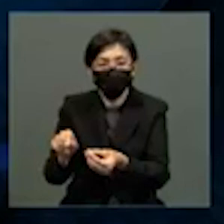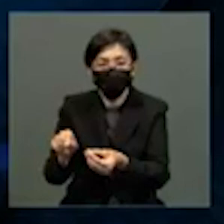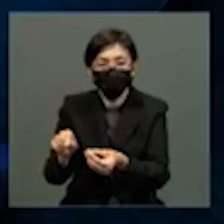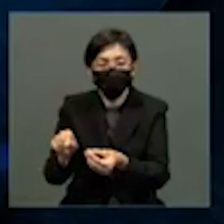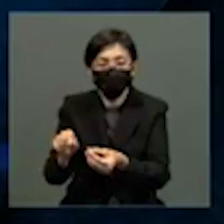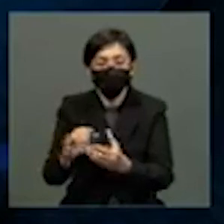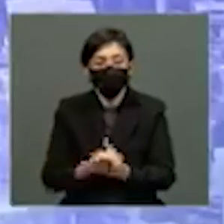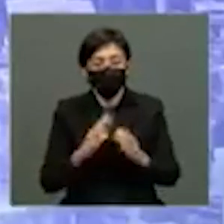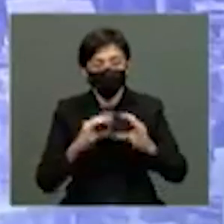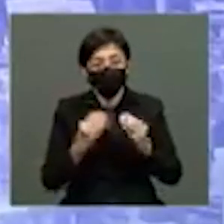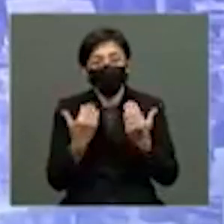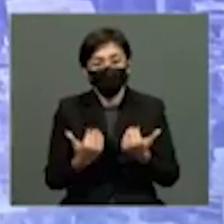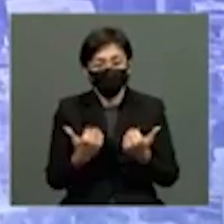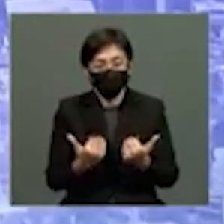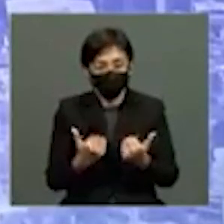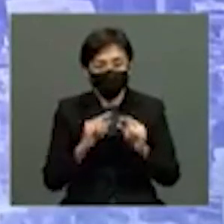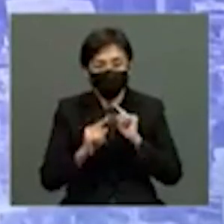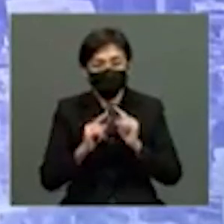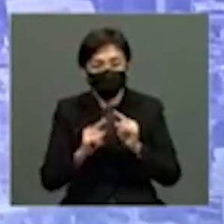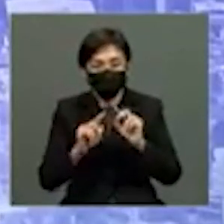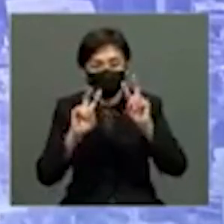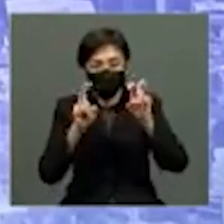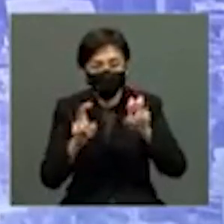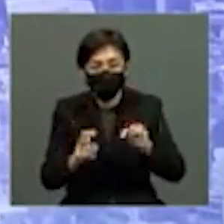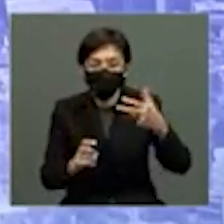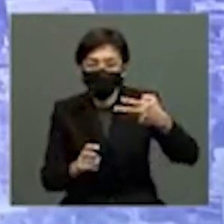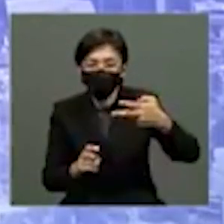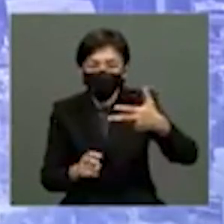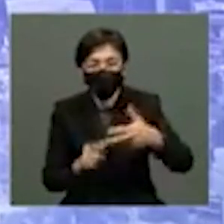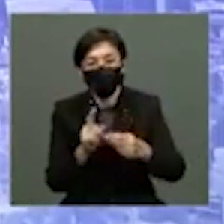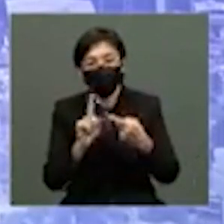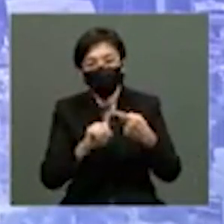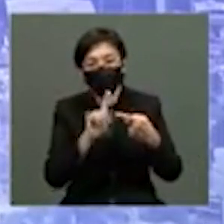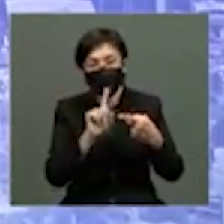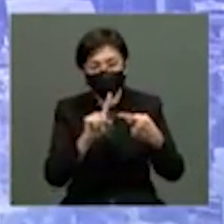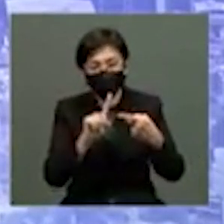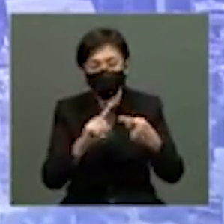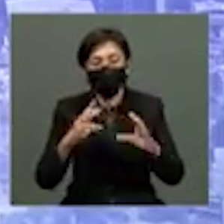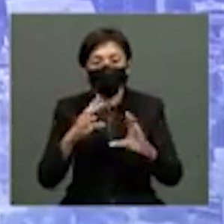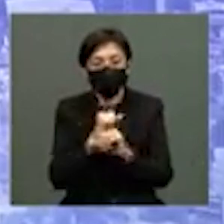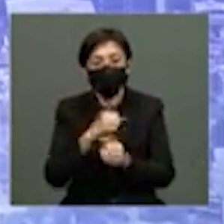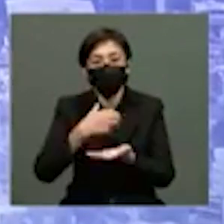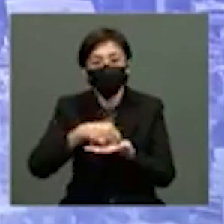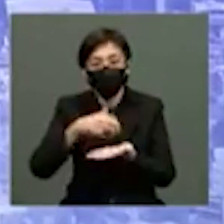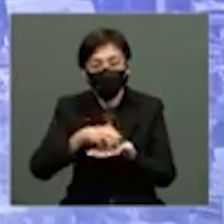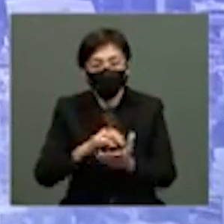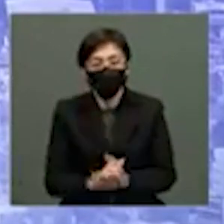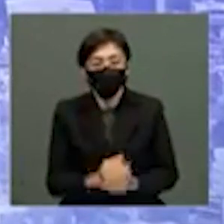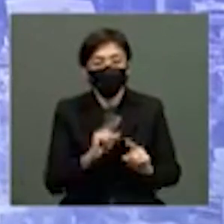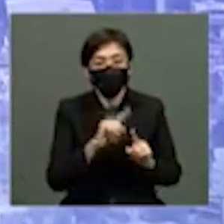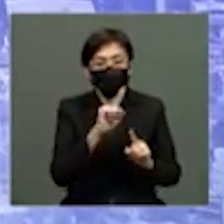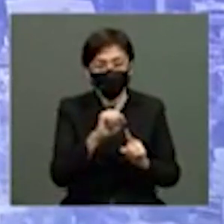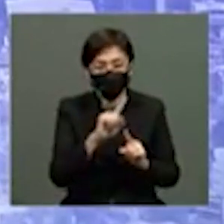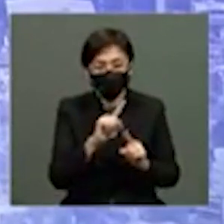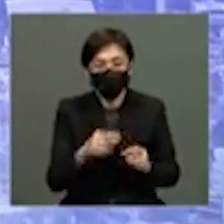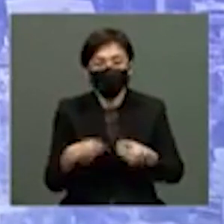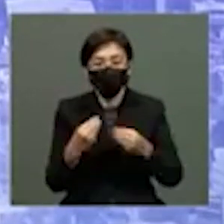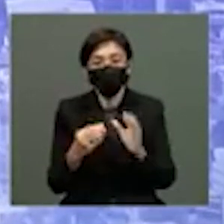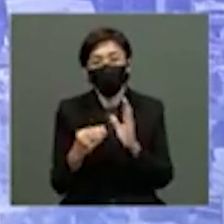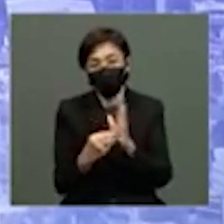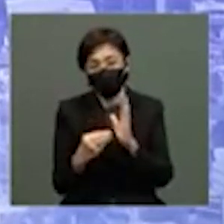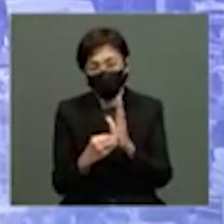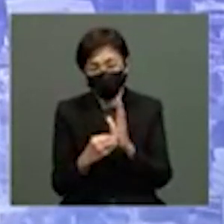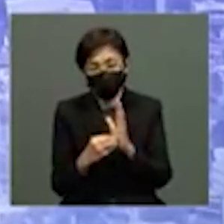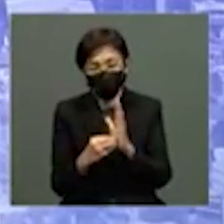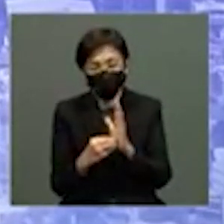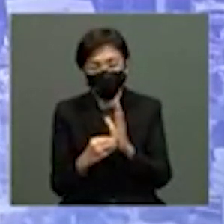ที่ประชุมวันนี้นะครับได้พูดถึง 2-3 ประเด็นประเด็นที่1ก็คือผมขออนุญาตได้สรุปตรงนี้เอาไปด้วยเลยนะครับว่าให้ทางกทม.เนี่ยแ